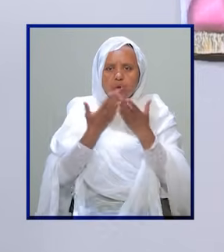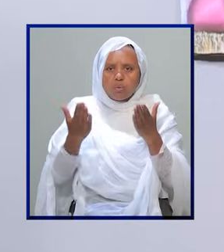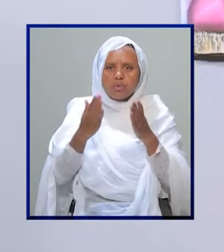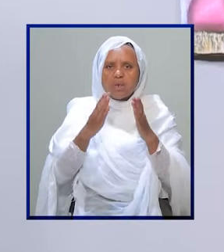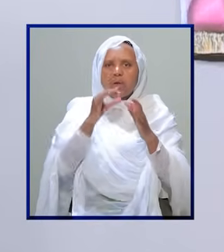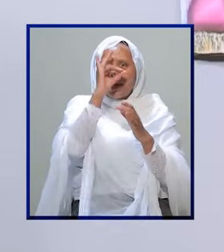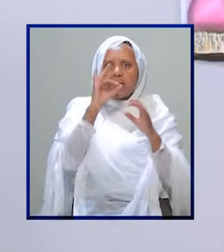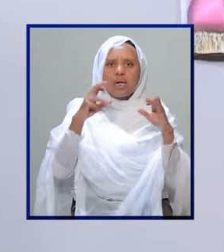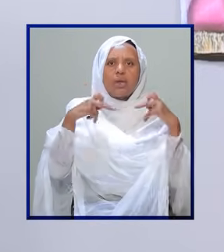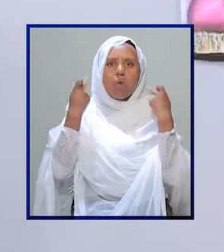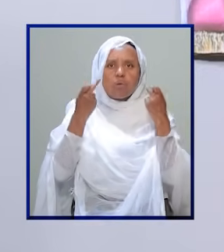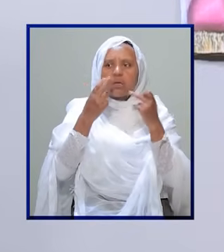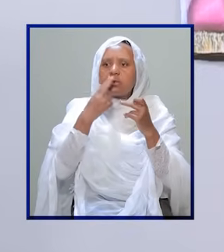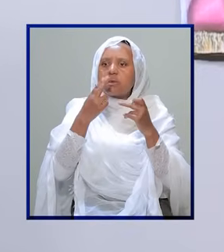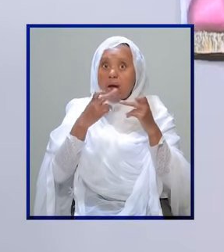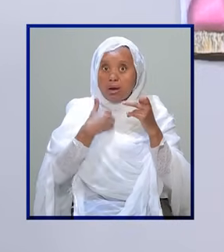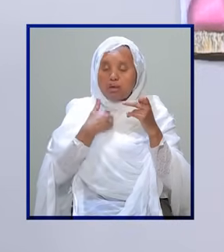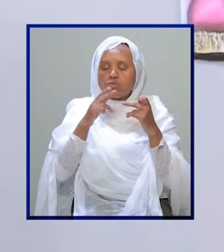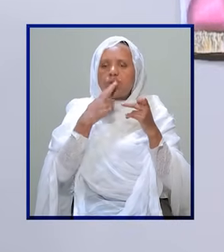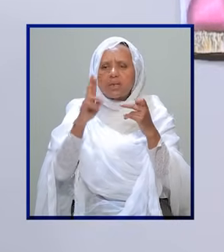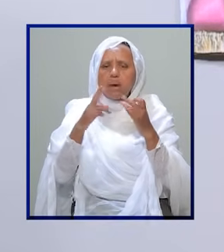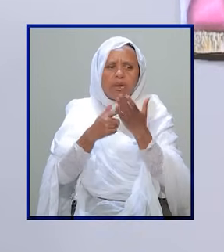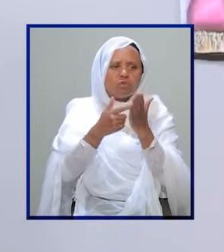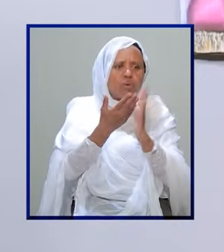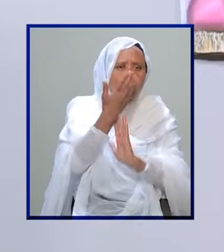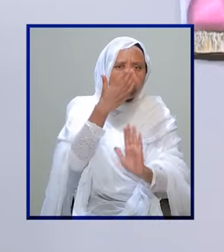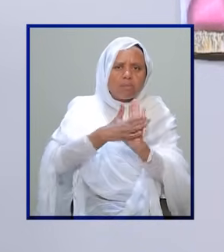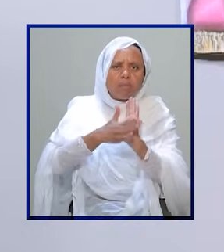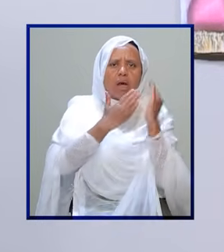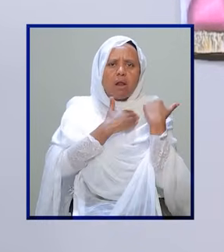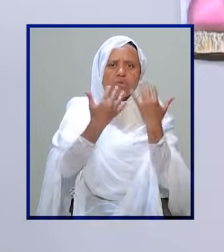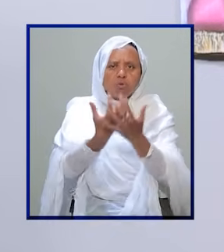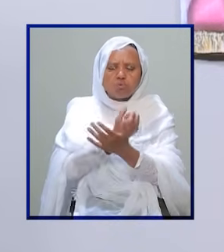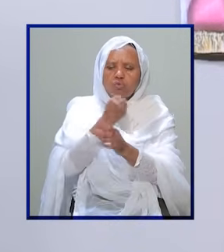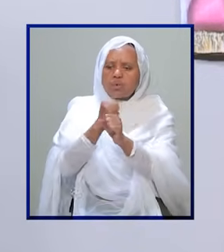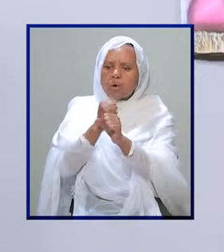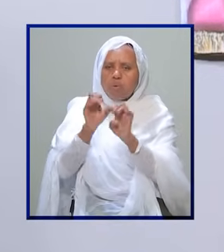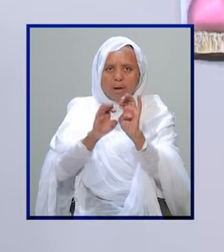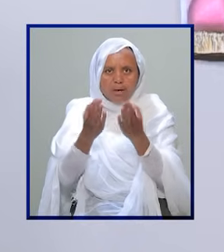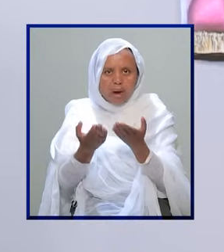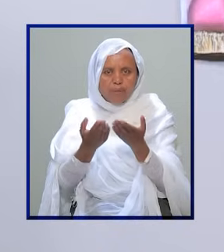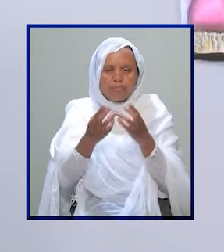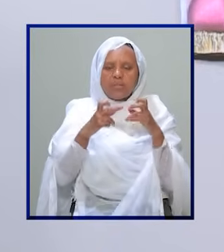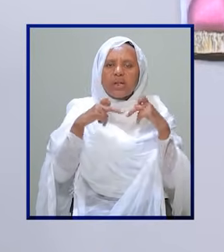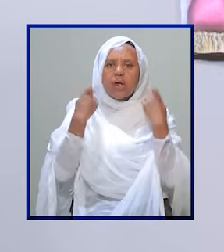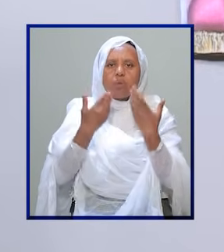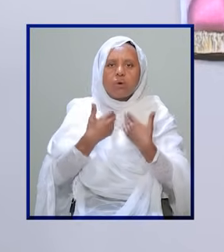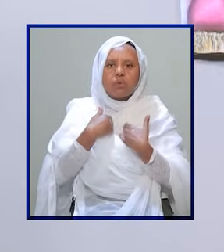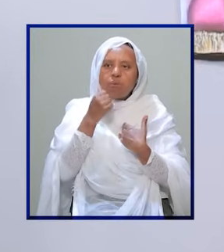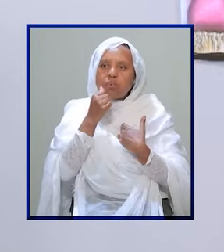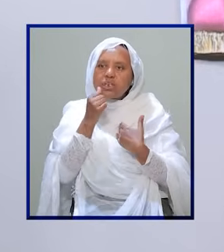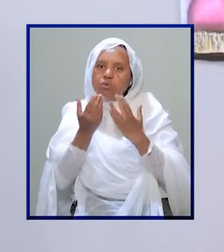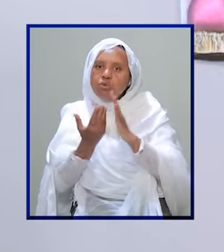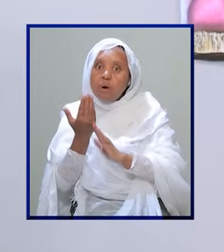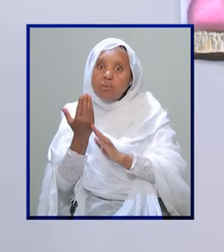አለ ዲያቆናትን ያዛል በእነሱ በኩል የሚከናወኑ ነገሮችን ኃላፊነት ወስዶ እንዲሰሩ ያደርጋል ዲያቆናዊት ደግሞ አለች በሴቶች